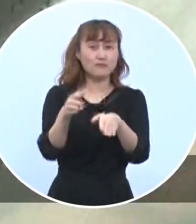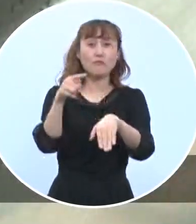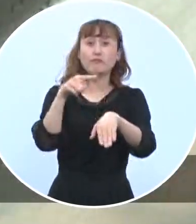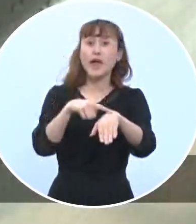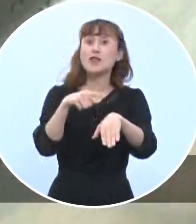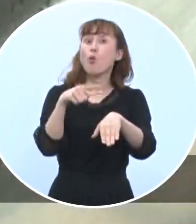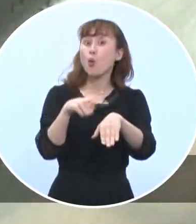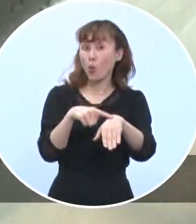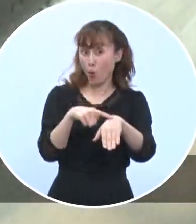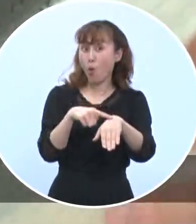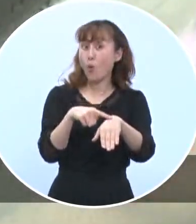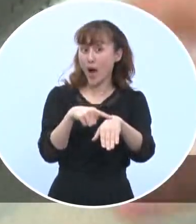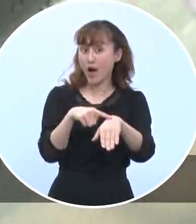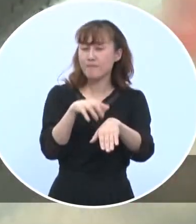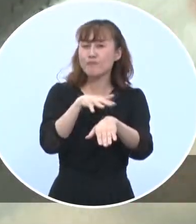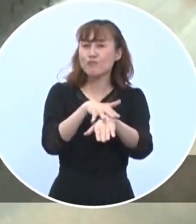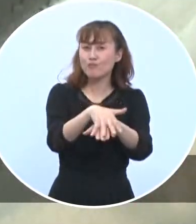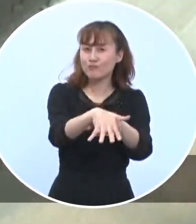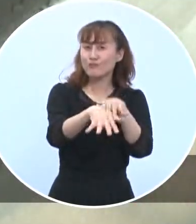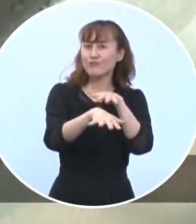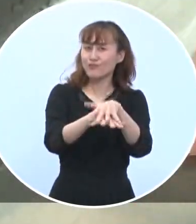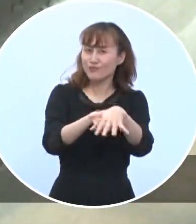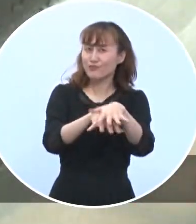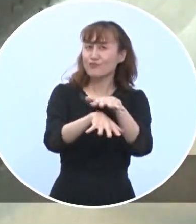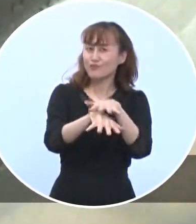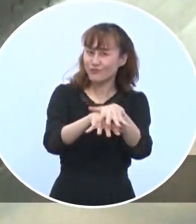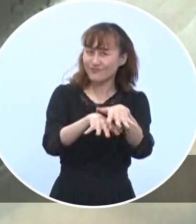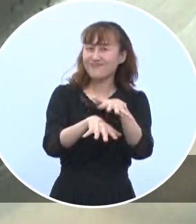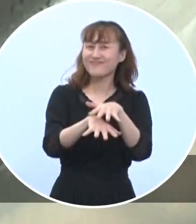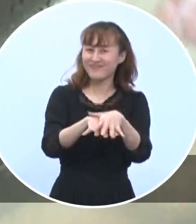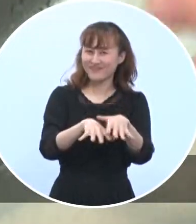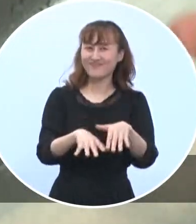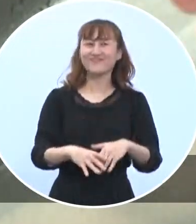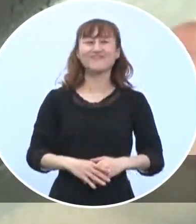続いて手の甲を伸ばすようにこすります。